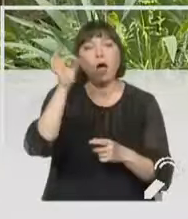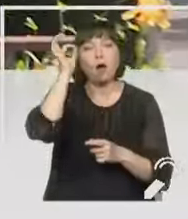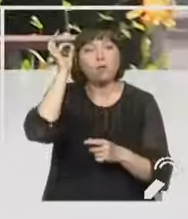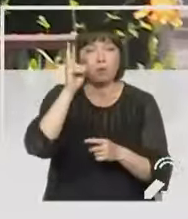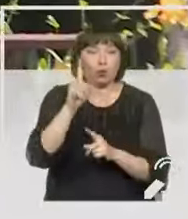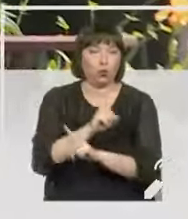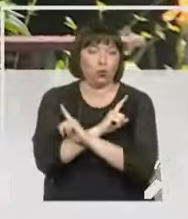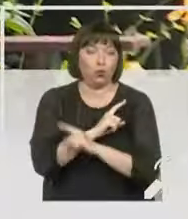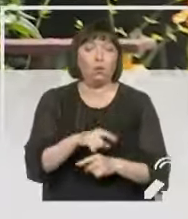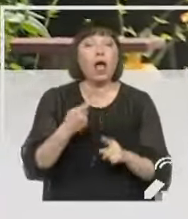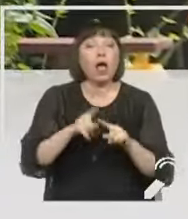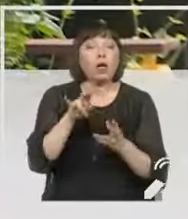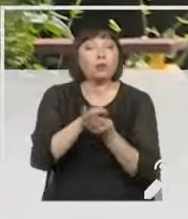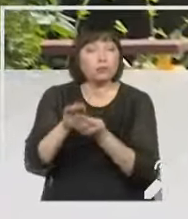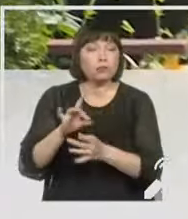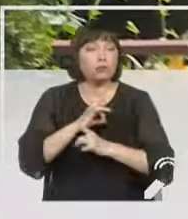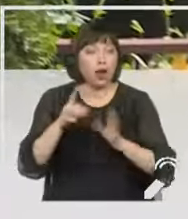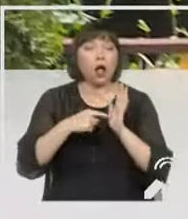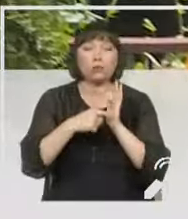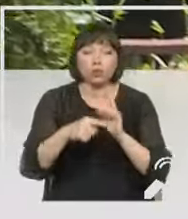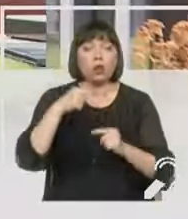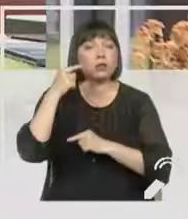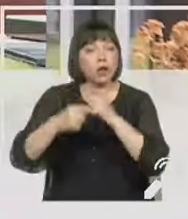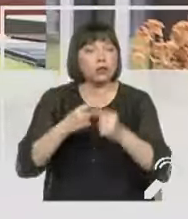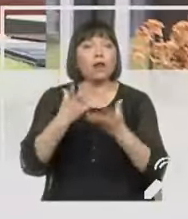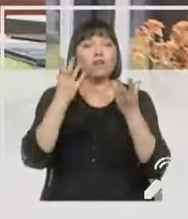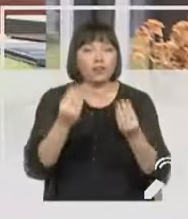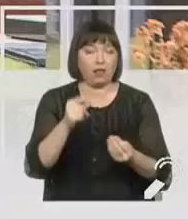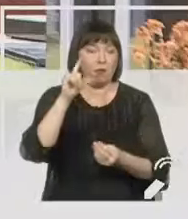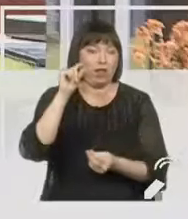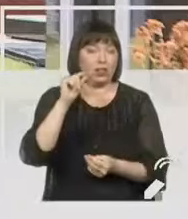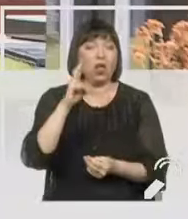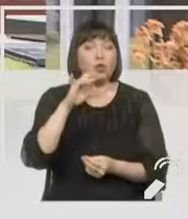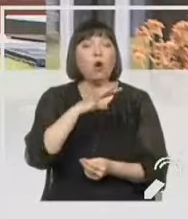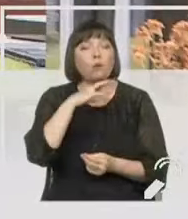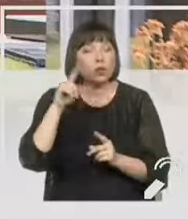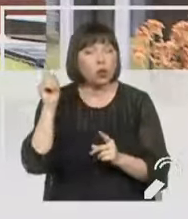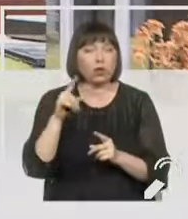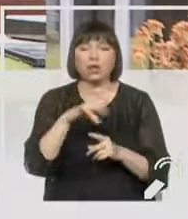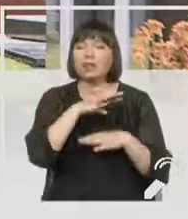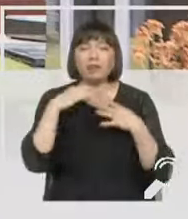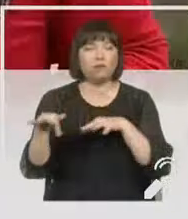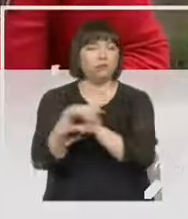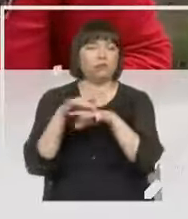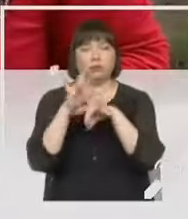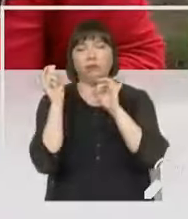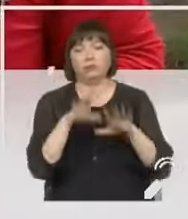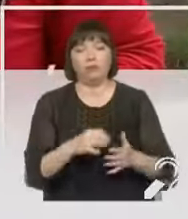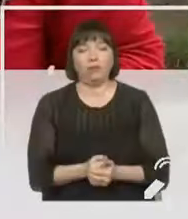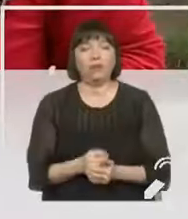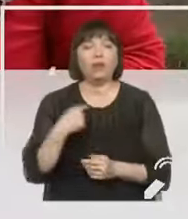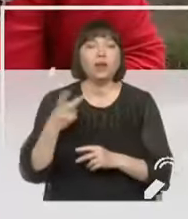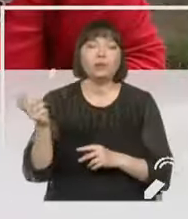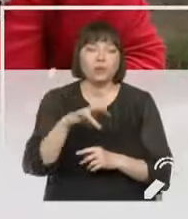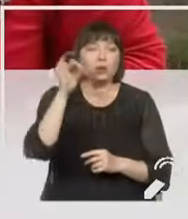morții. Paștele Blajinilor este celebrat în mod tradițional în ziua de luni, dar unii au vrut să evite îmbulzeala. Am venit să